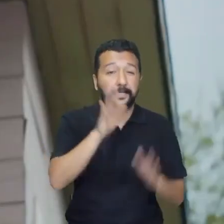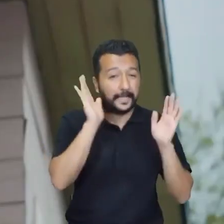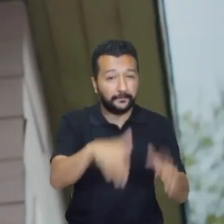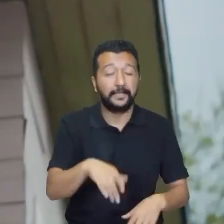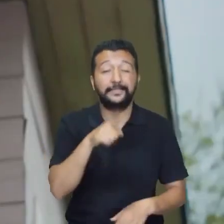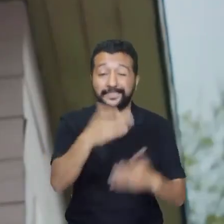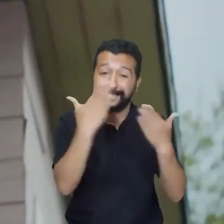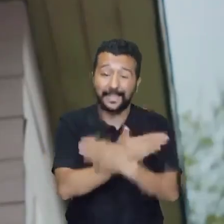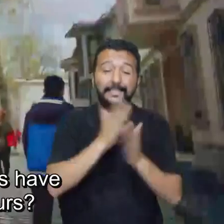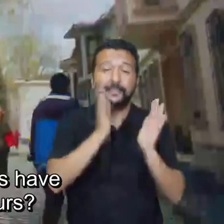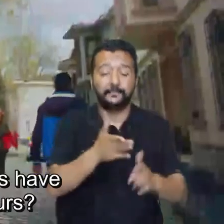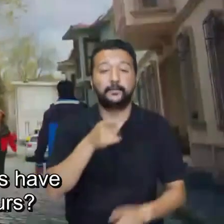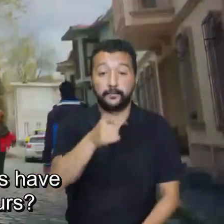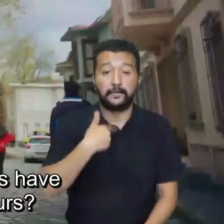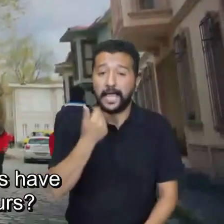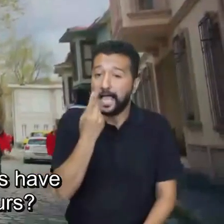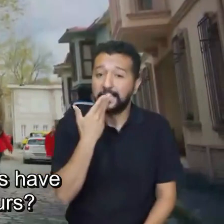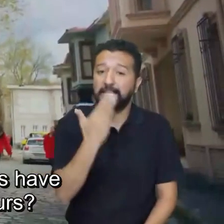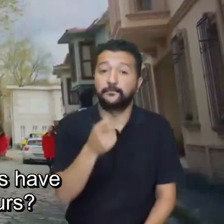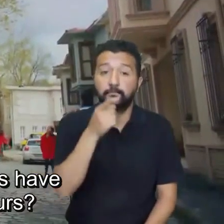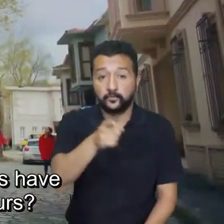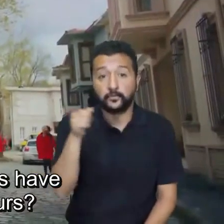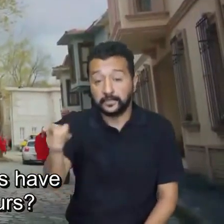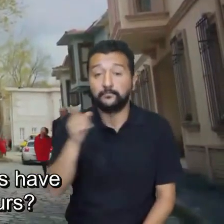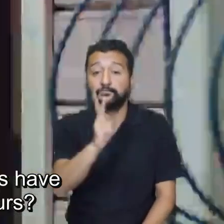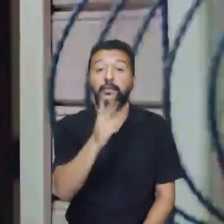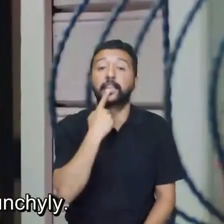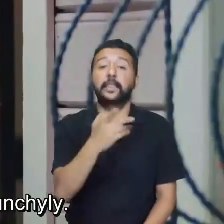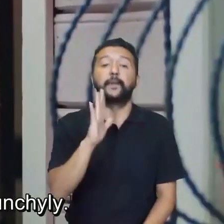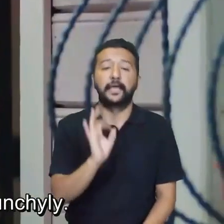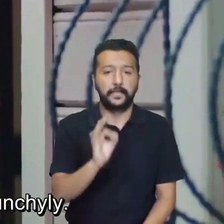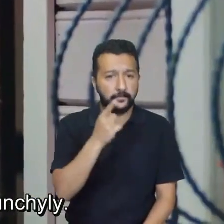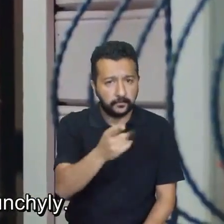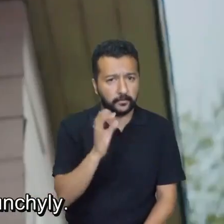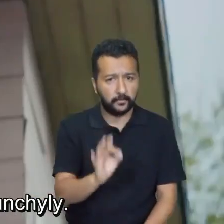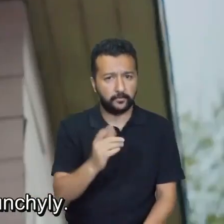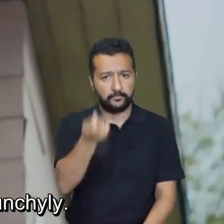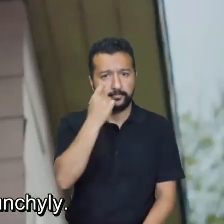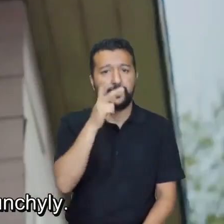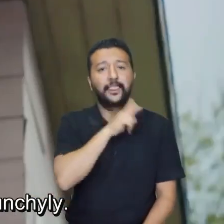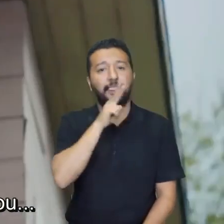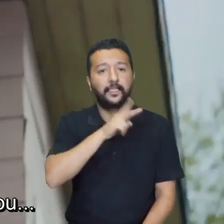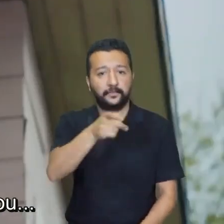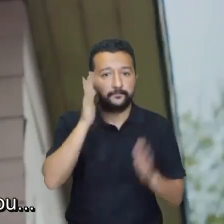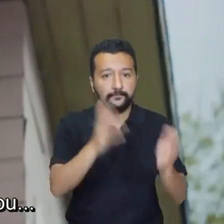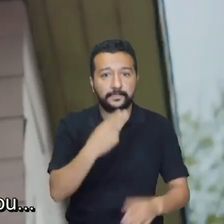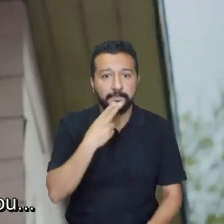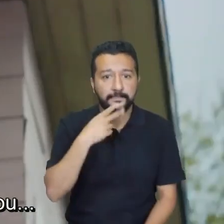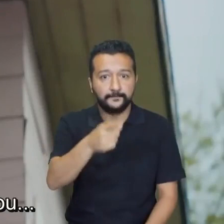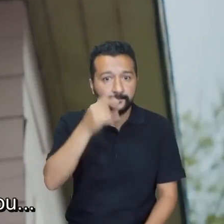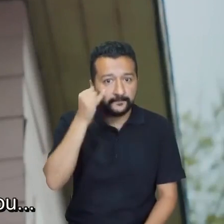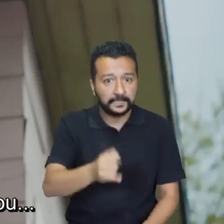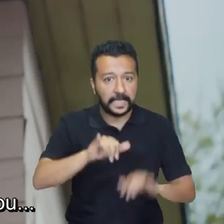Aman her ne zıkkımsa. Ben sana kaç kere dedim şuna seninki deme diye. Ay bir de öyle gevrek gevrek gülüyor. Kız